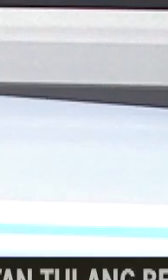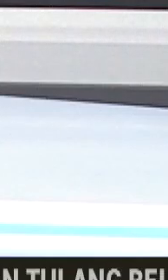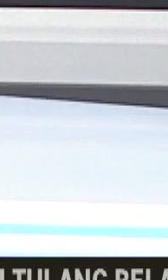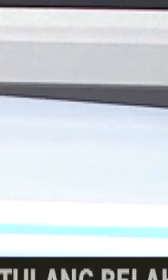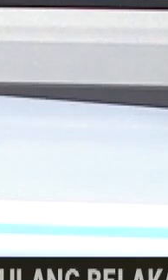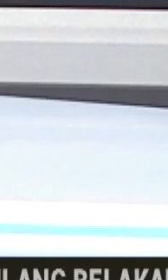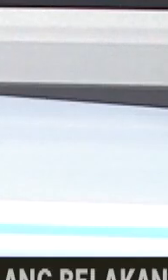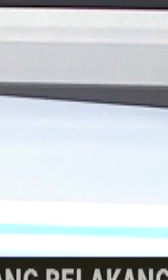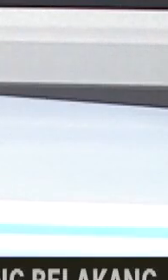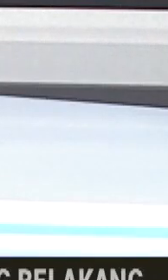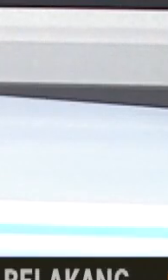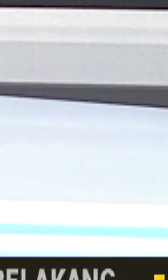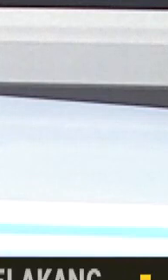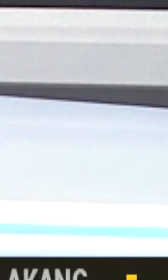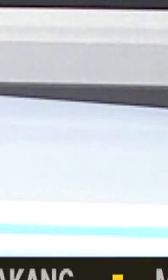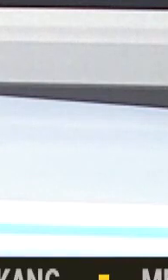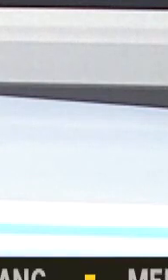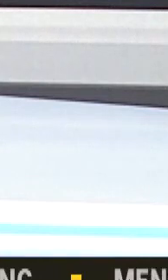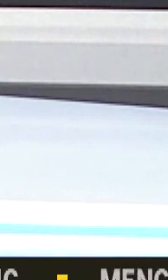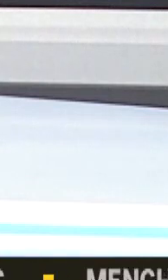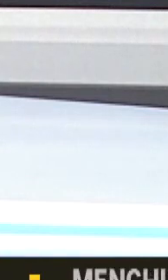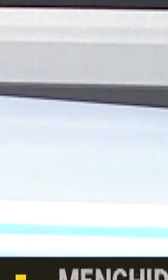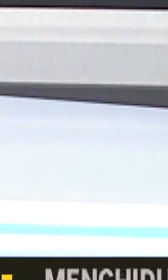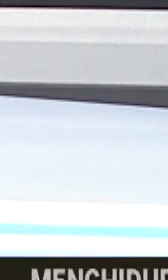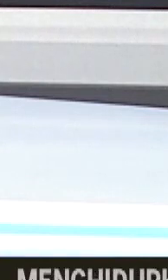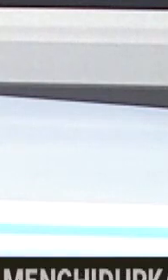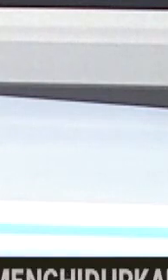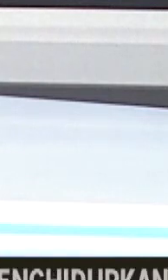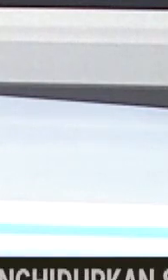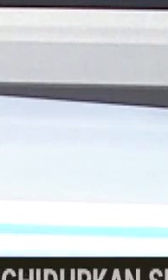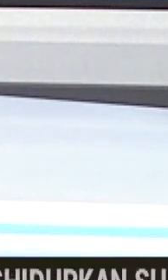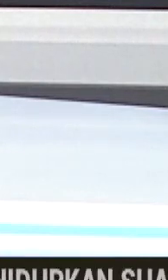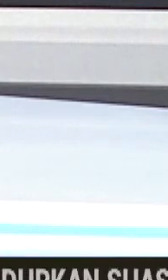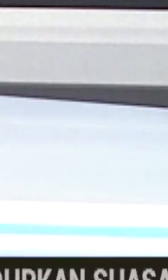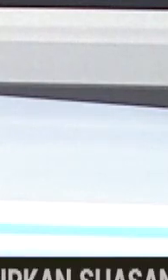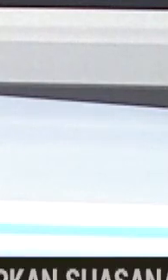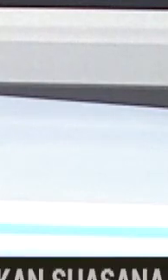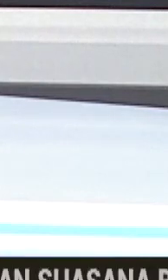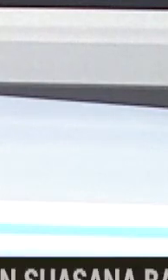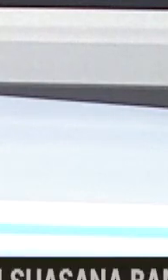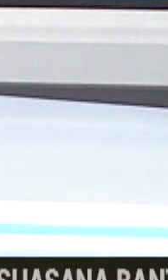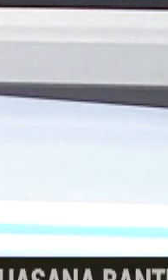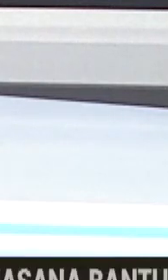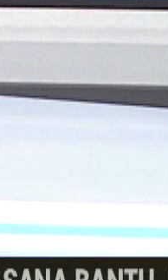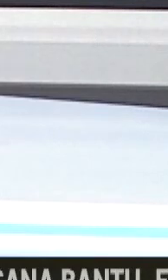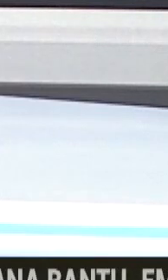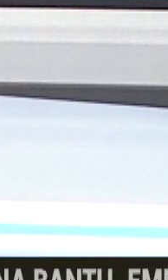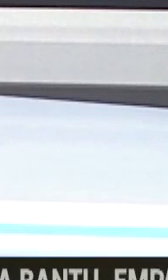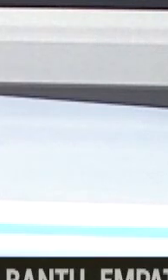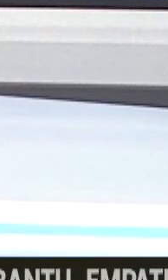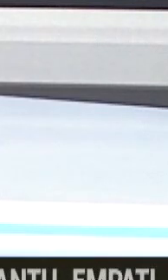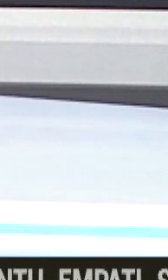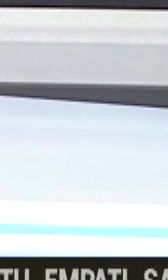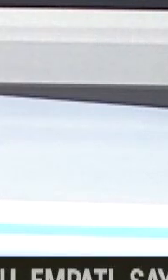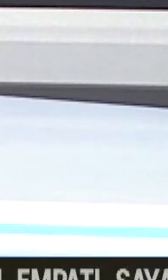berdekatan Kementerian Pertahanan B dinobatkan sebagai juara dalam kejohanan badminton antara kementerian-kementerian